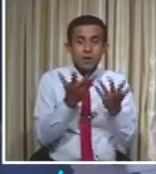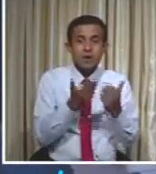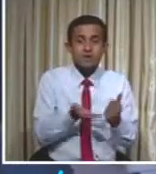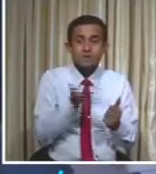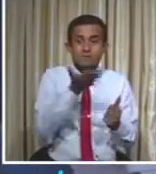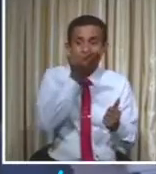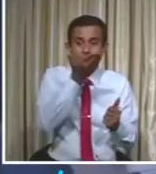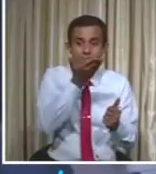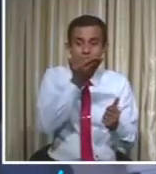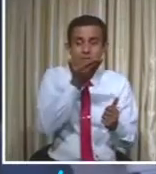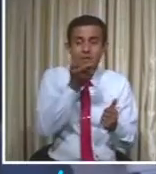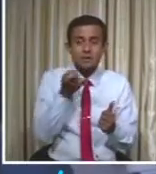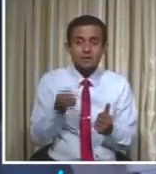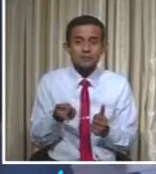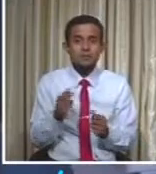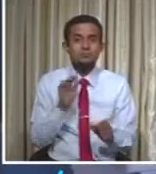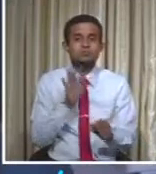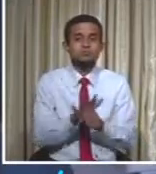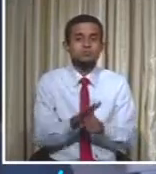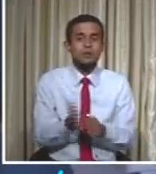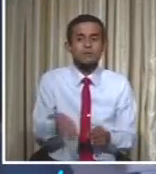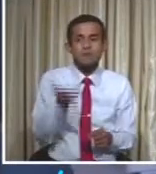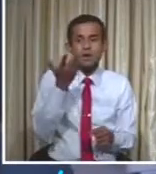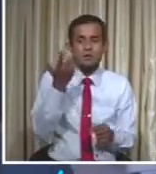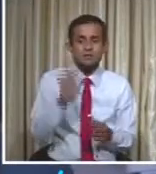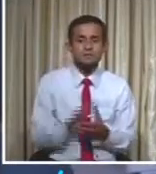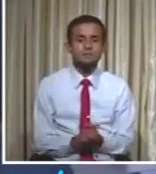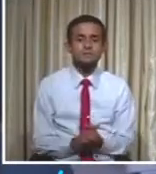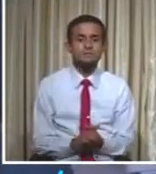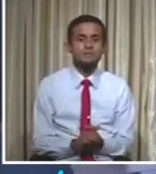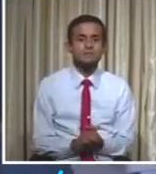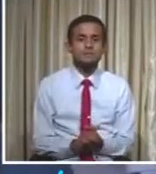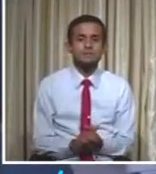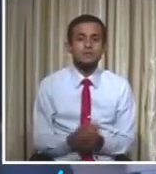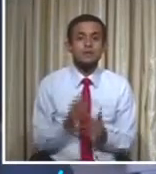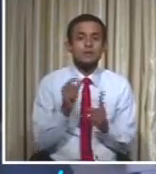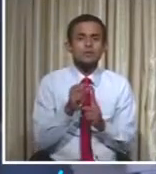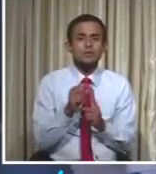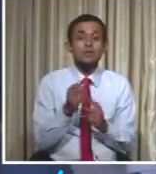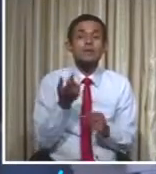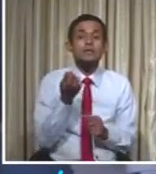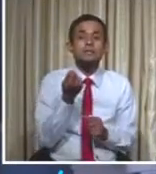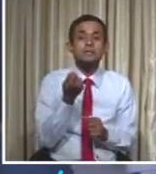කරාම මෙතන පීඩනය වැඩි වීමක් වෙලා තියෙනවා. ප්‍රොපේන් වල මිල